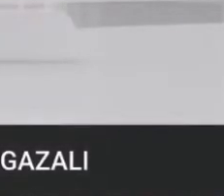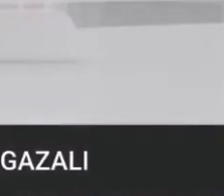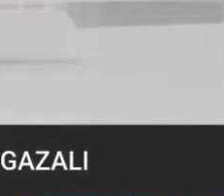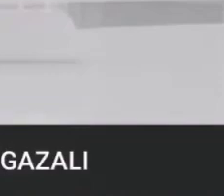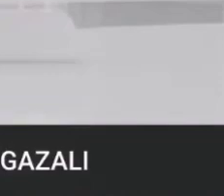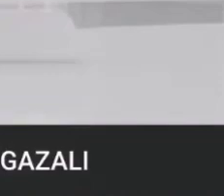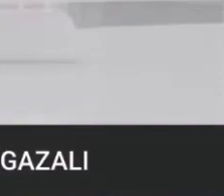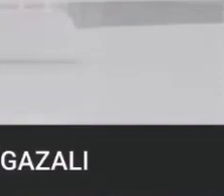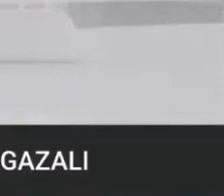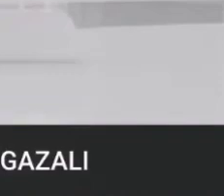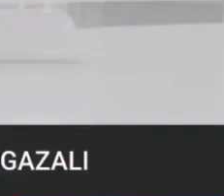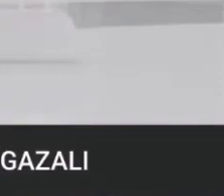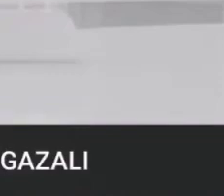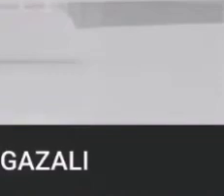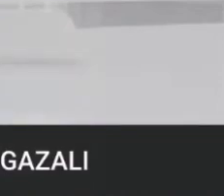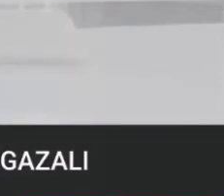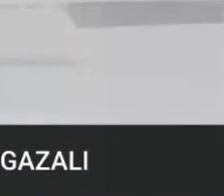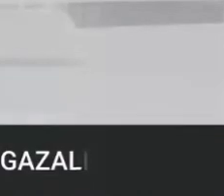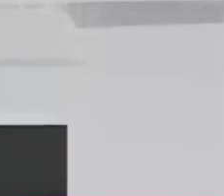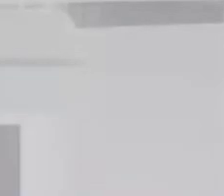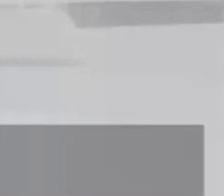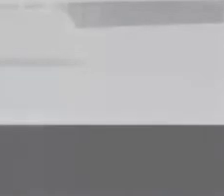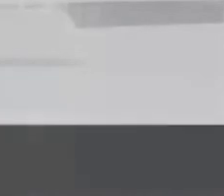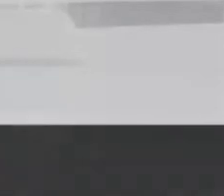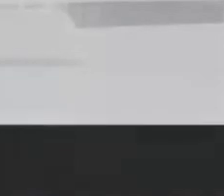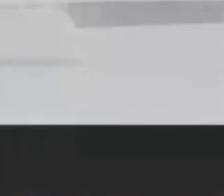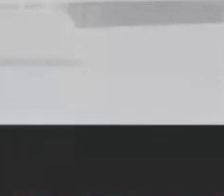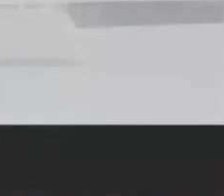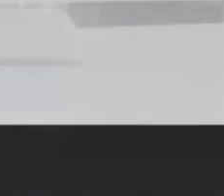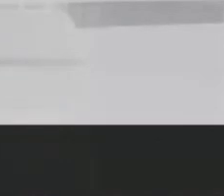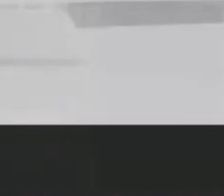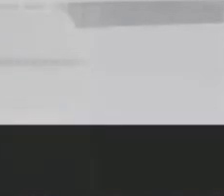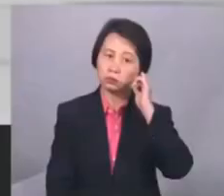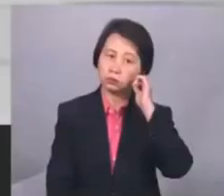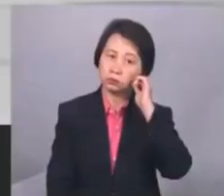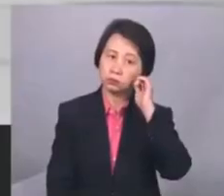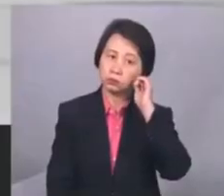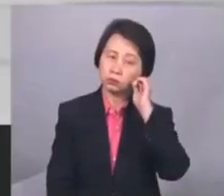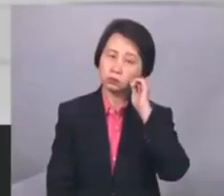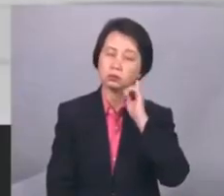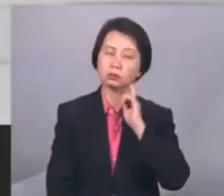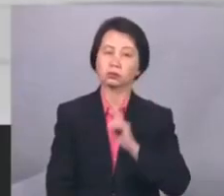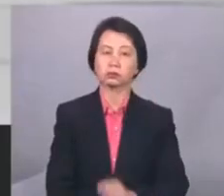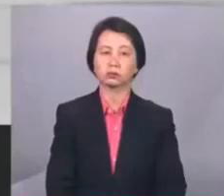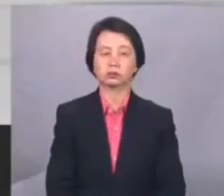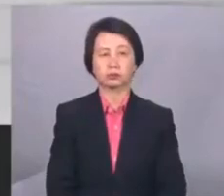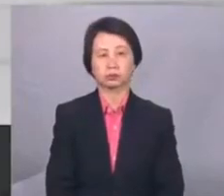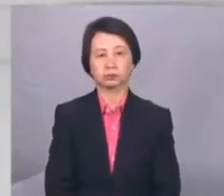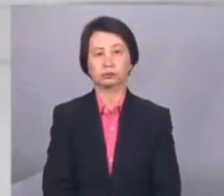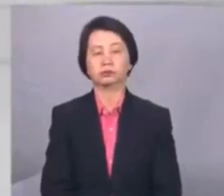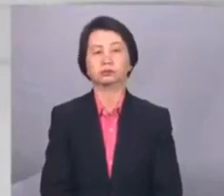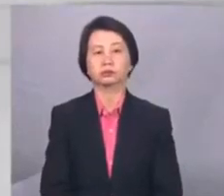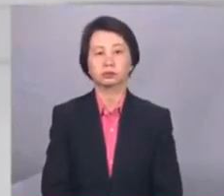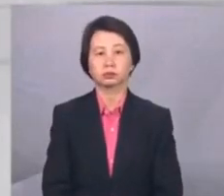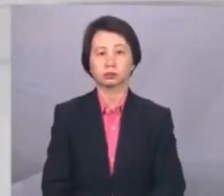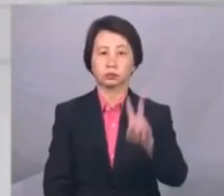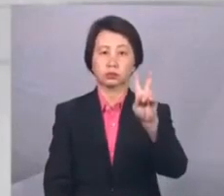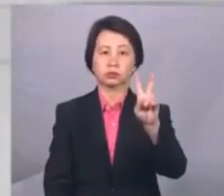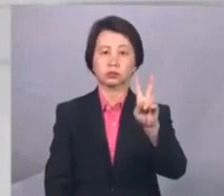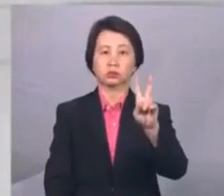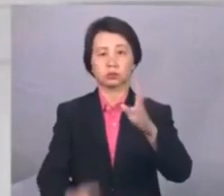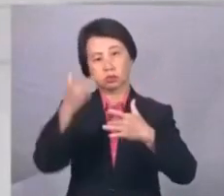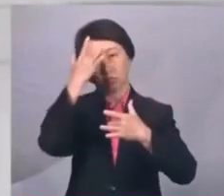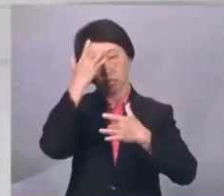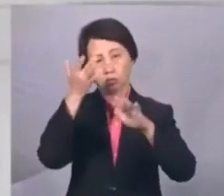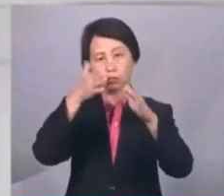2012 hari ulang tahun arti m ke-74 bersama saya fathil Hidayat Ghazali Saya hanya mungkin ini dua lagi